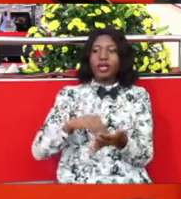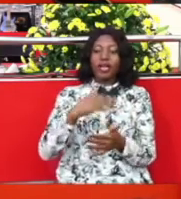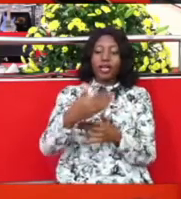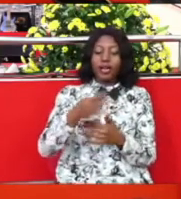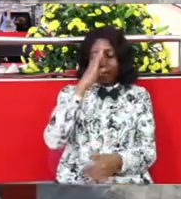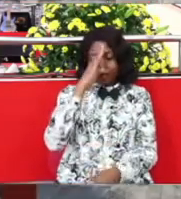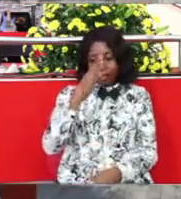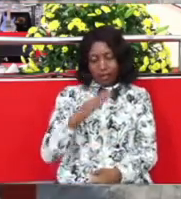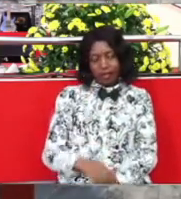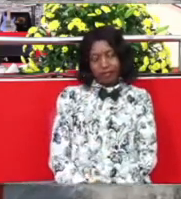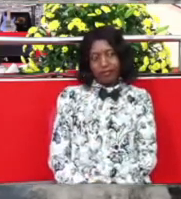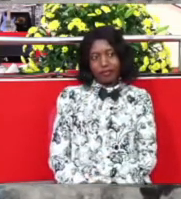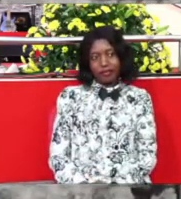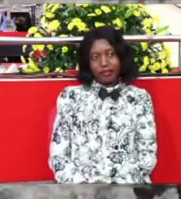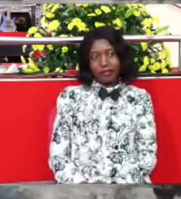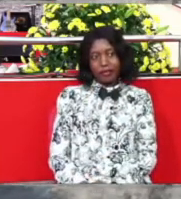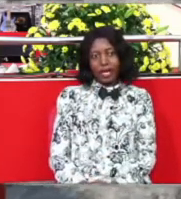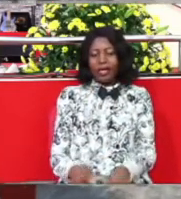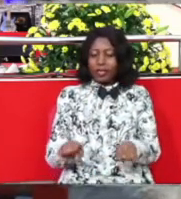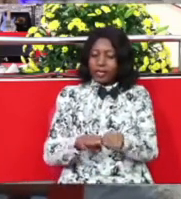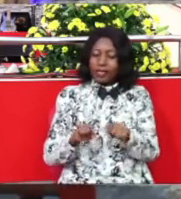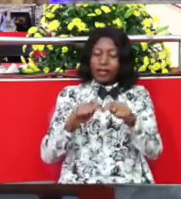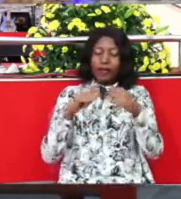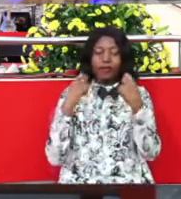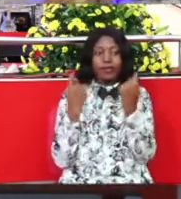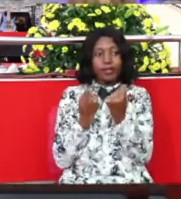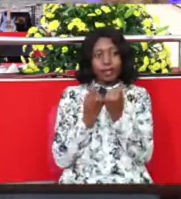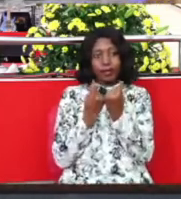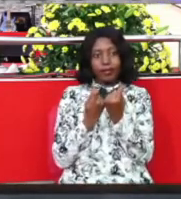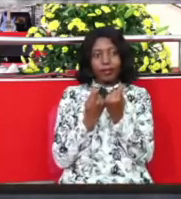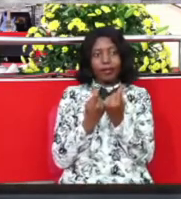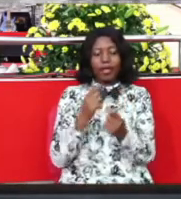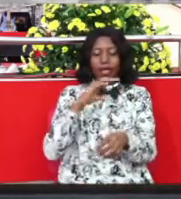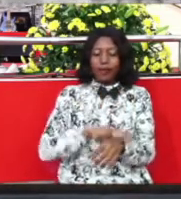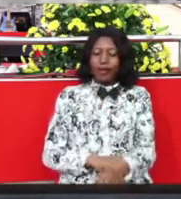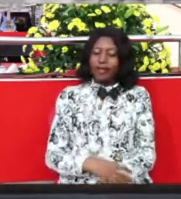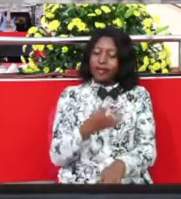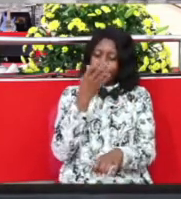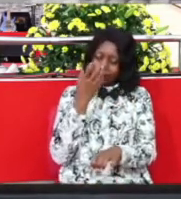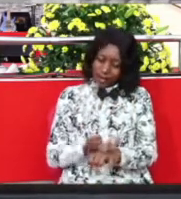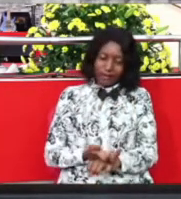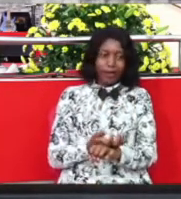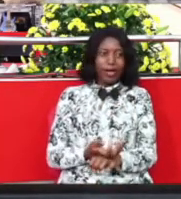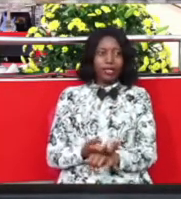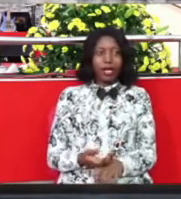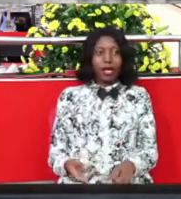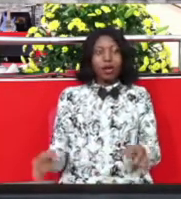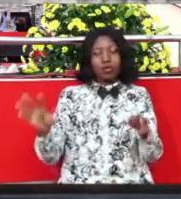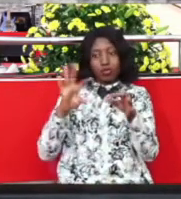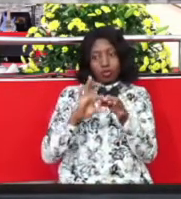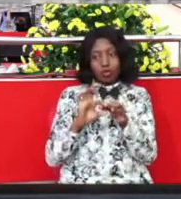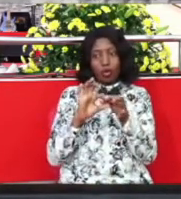kuonana. This is the same team that find it a big challenge to be joined up together in a ladies